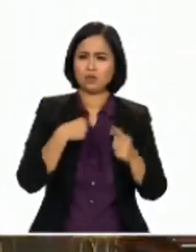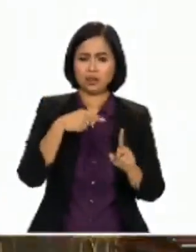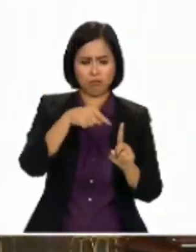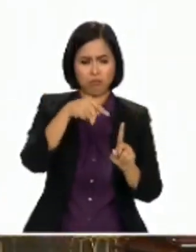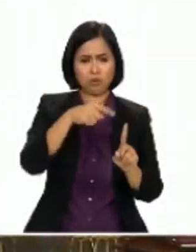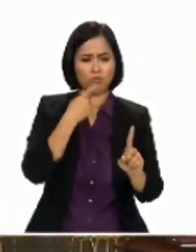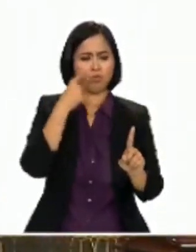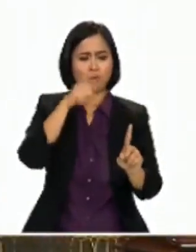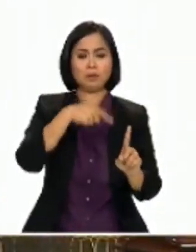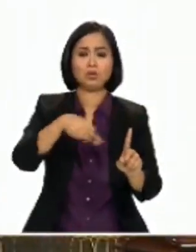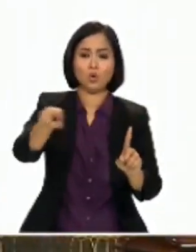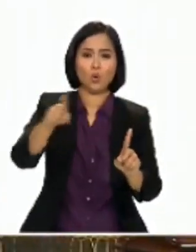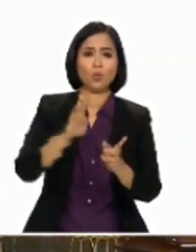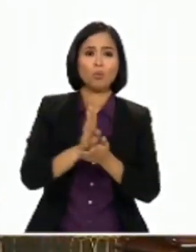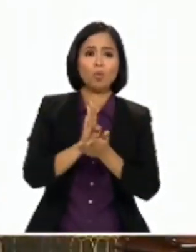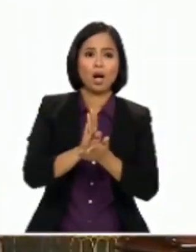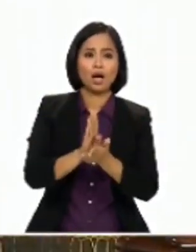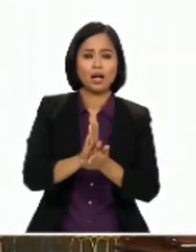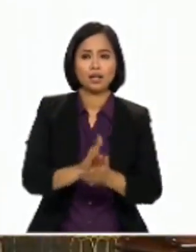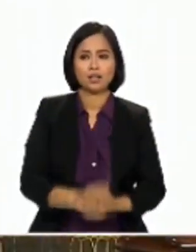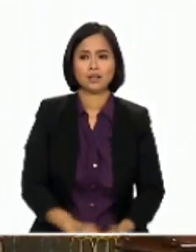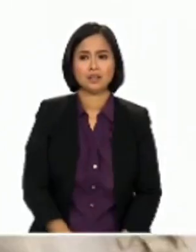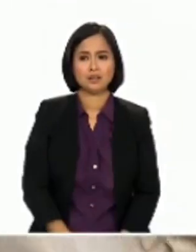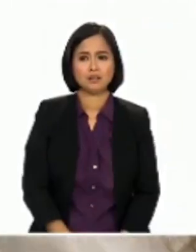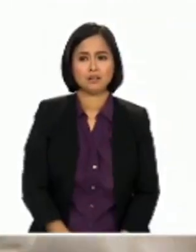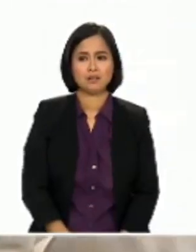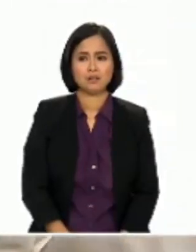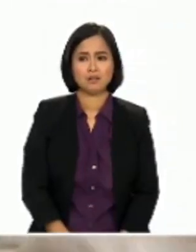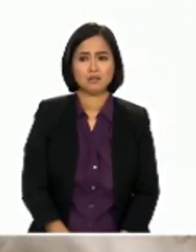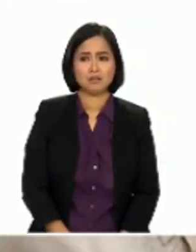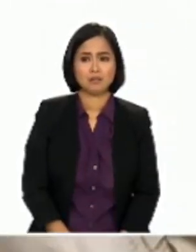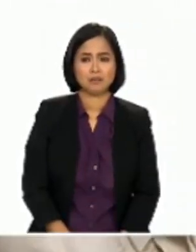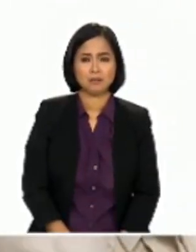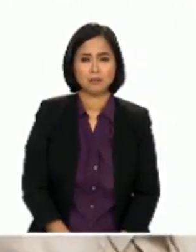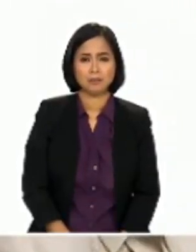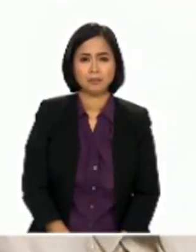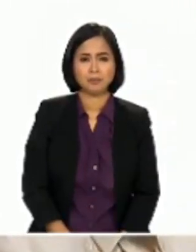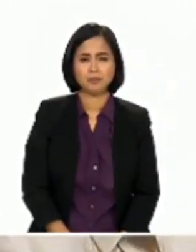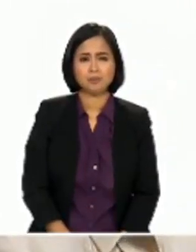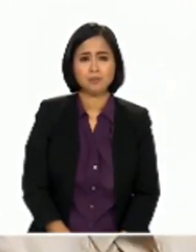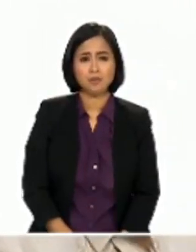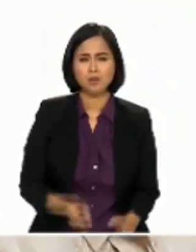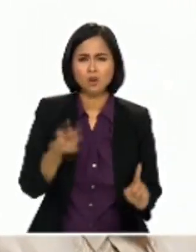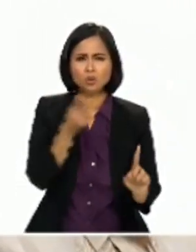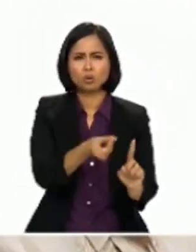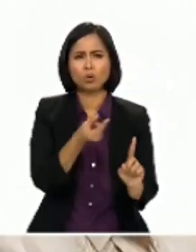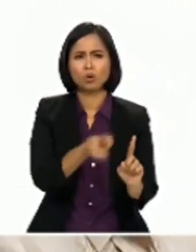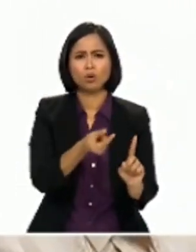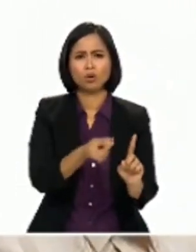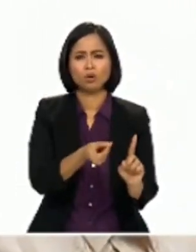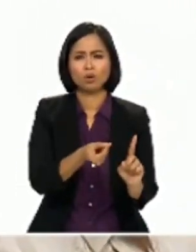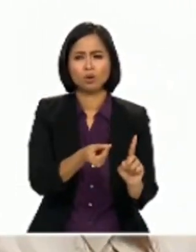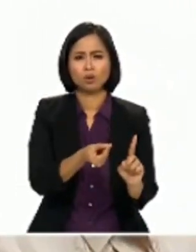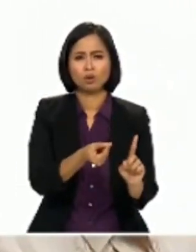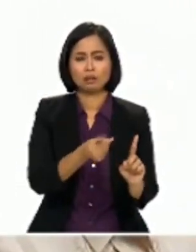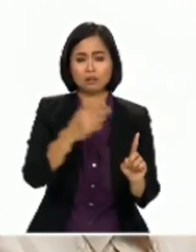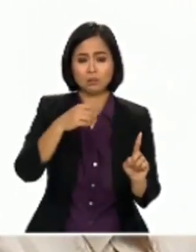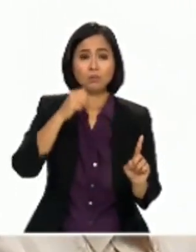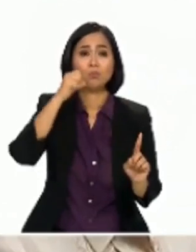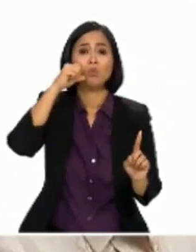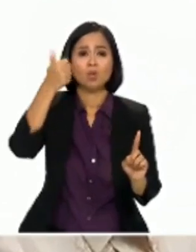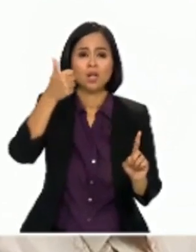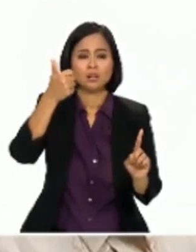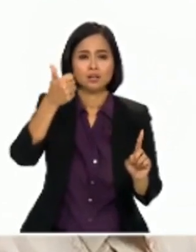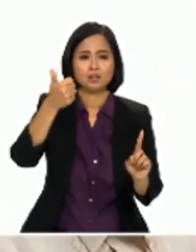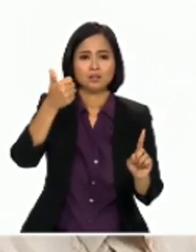there, to Boracay, Sir Frank. Alam mo ang ginawa niya? The next day, lumabas siya